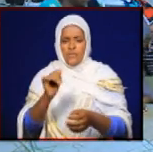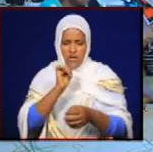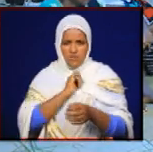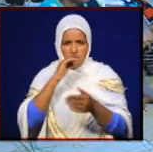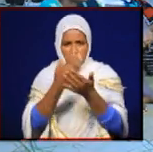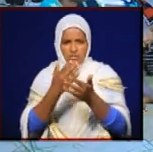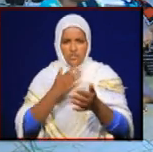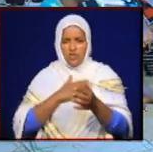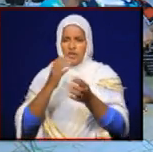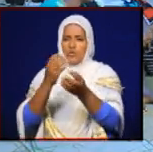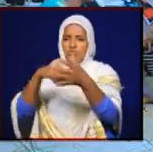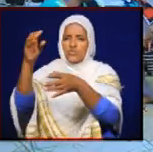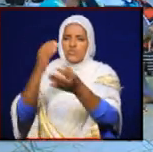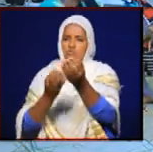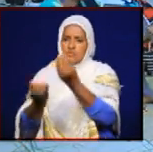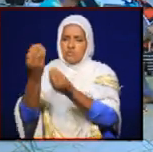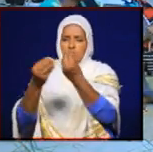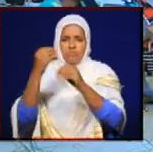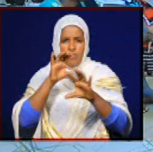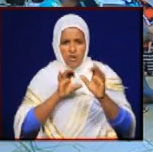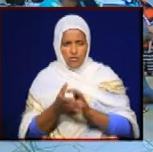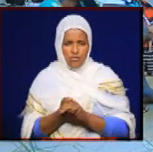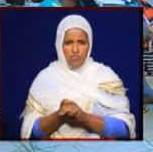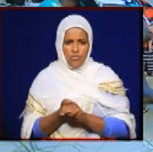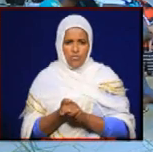የበዛ ልጄ ነው ገበያ እያወጣ እህል የሚያውቅ ነው።